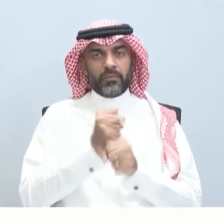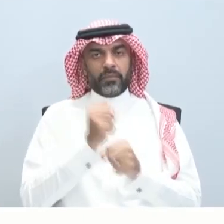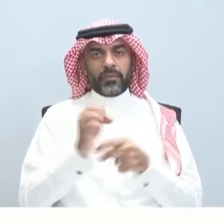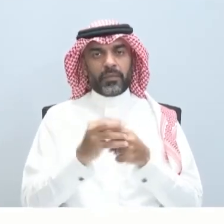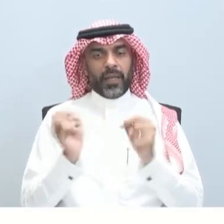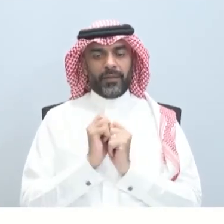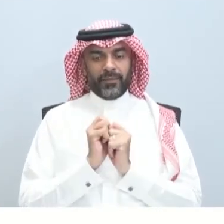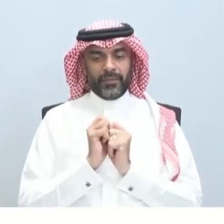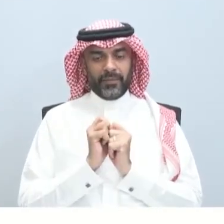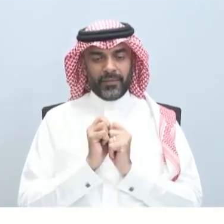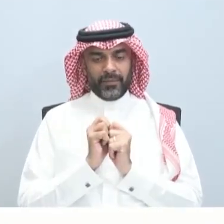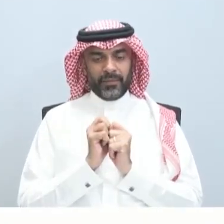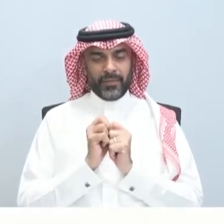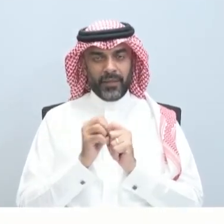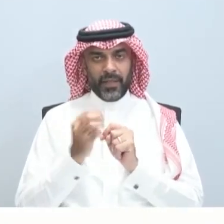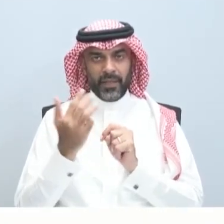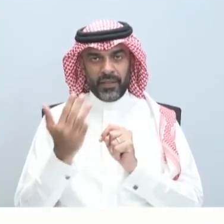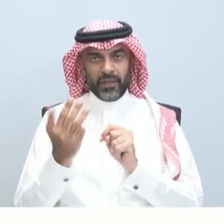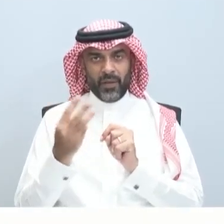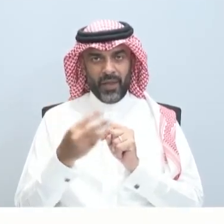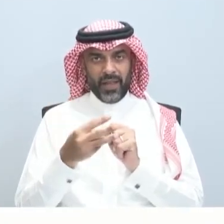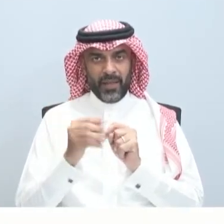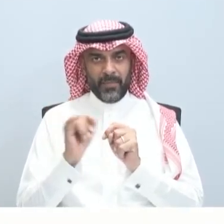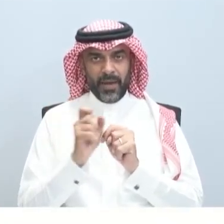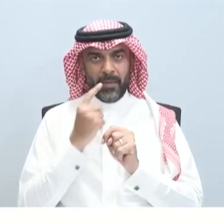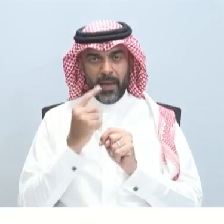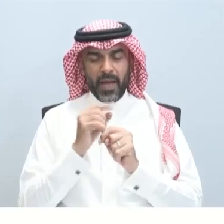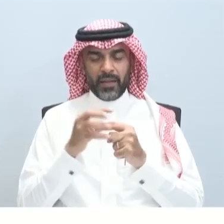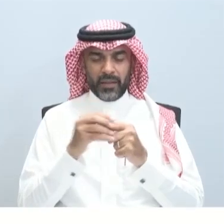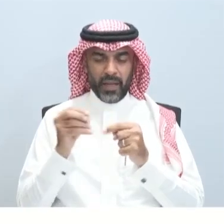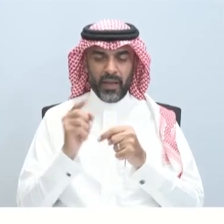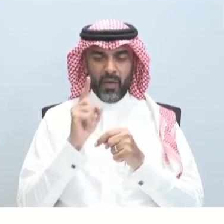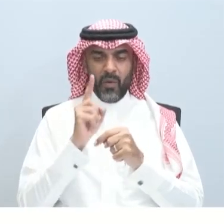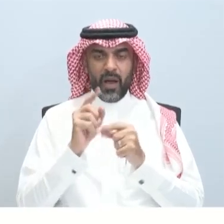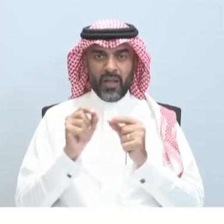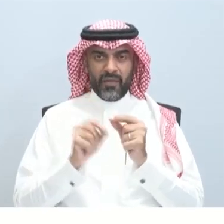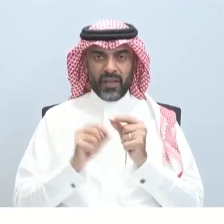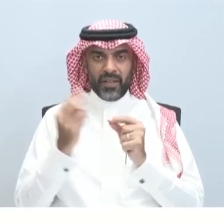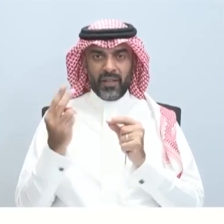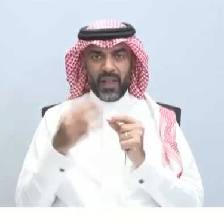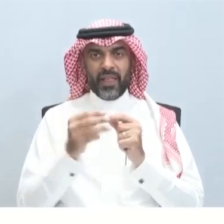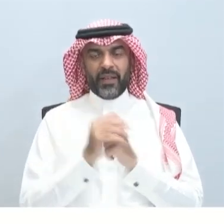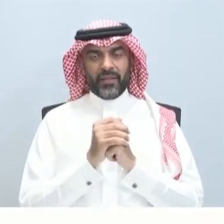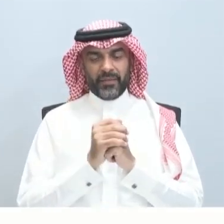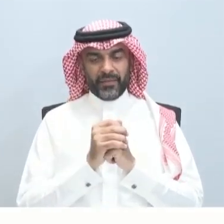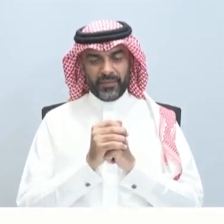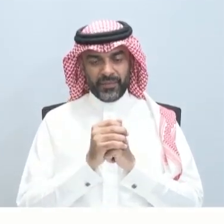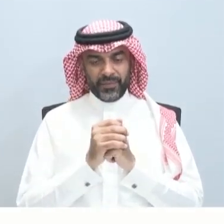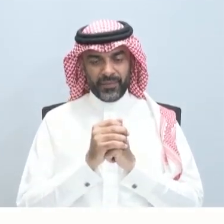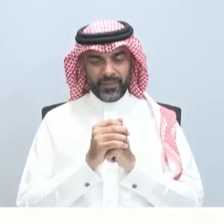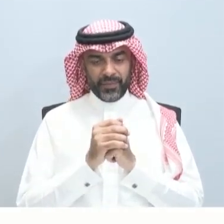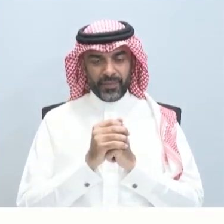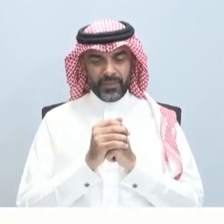39 جزء من مئه من ماذا من واحد واثنان وثلاثون جزءا من مئه طيب يا ابطال يقول في النشاط